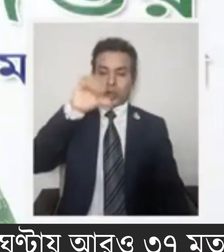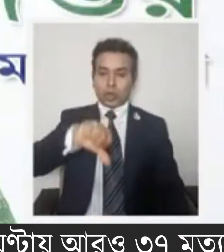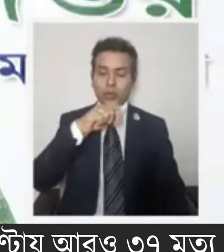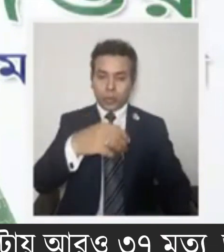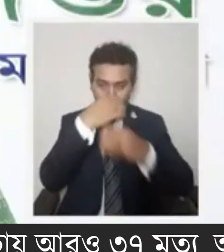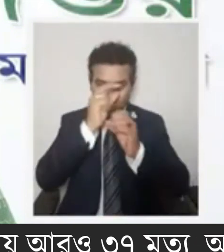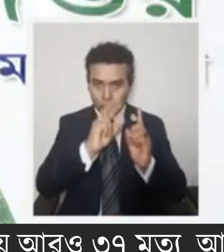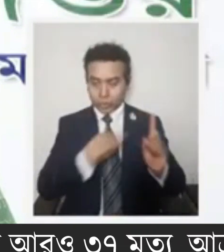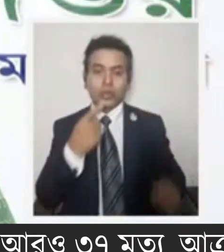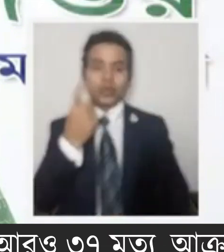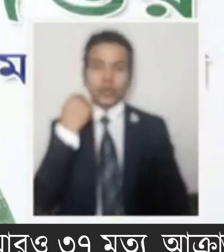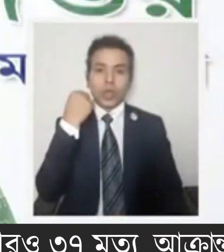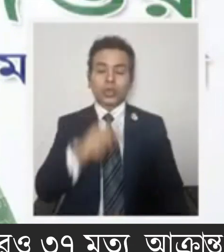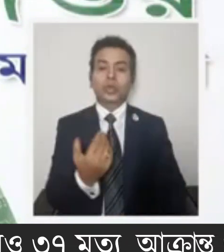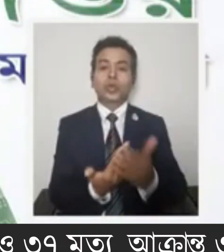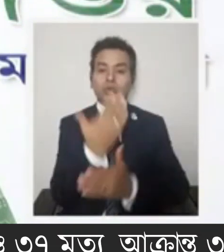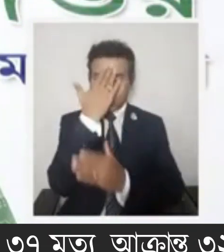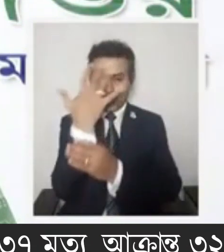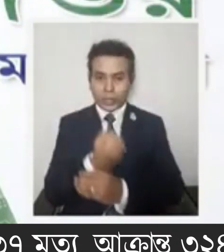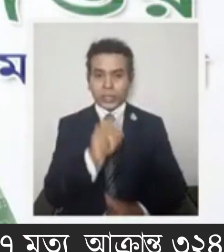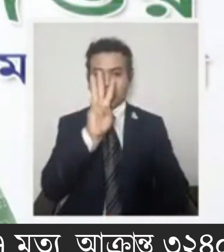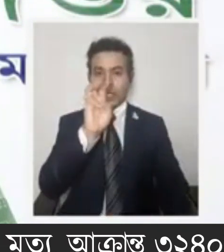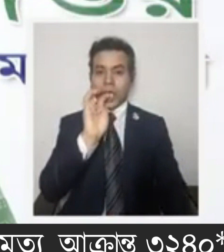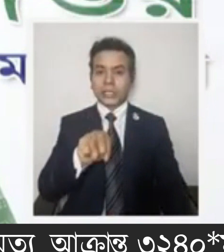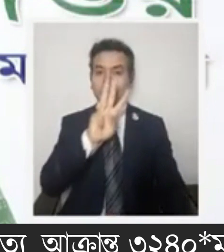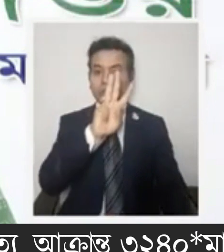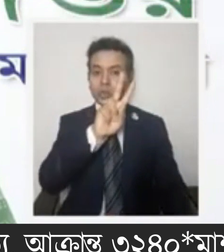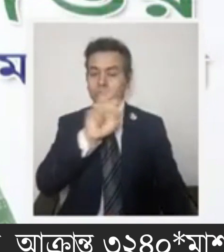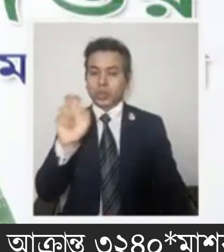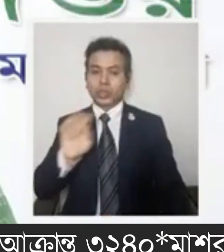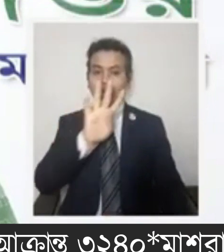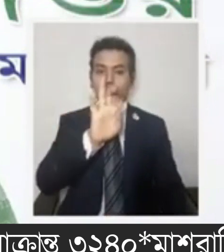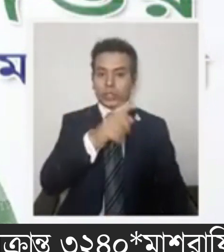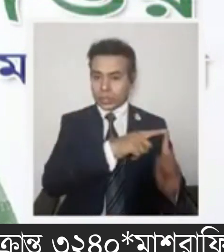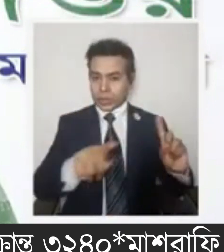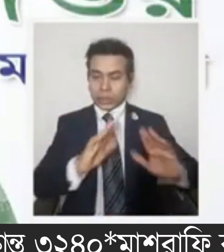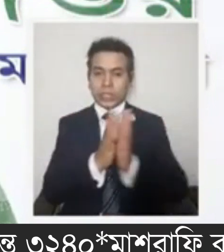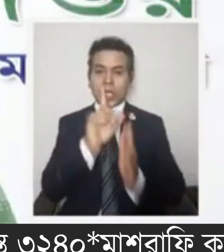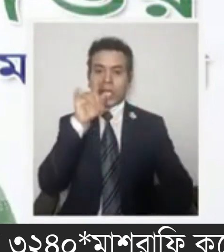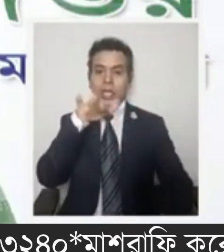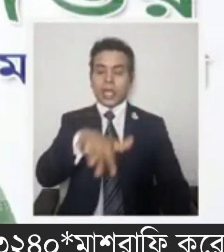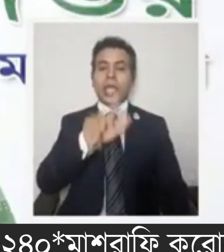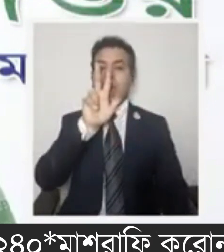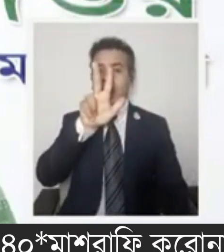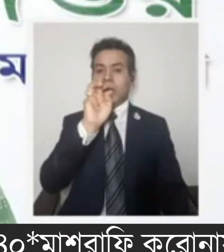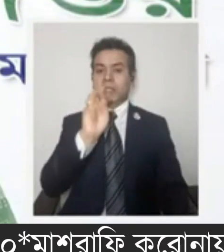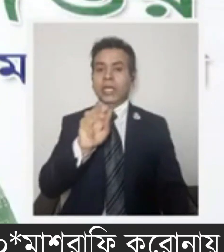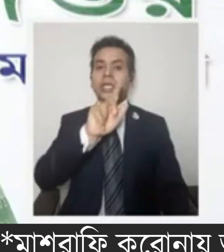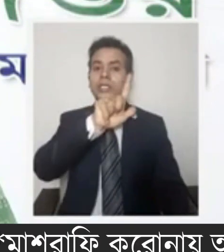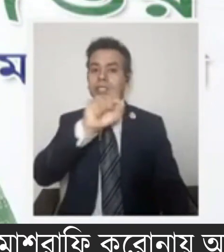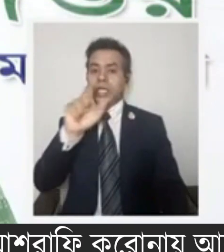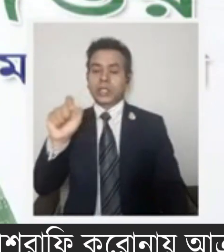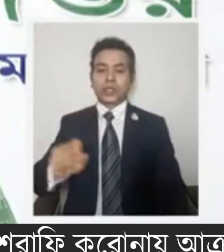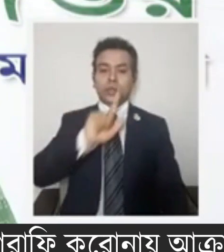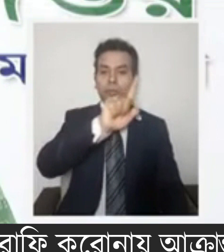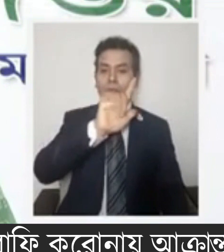43,993 জন করোনা রোগী। 24 ঘন্টায় নমুনা সংগ্রহ করা হয়েছে 13,789টি, পরীক্ষা করা হয়েছে